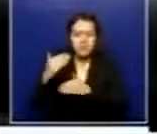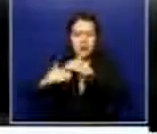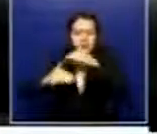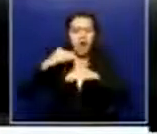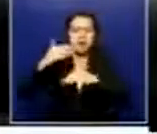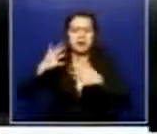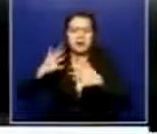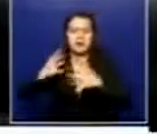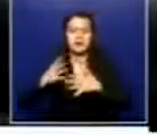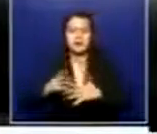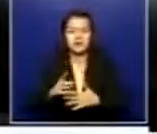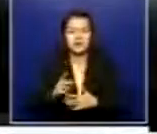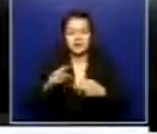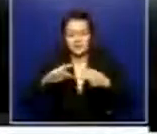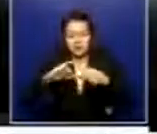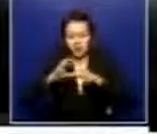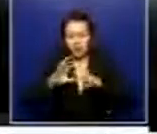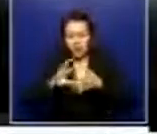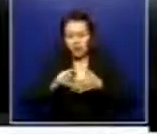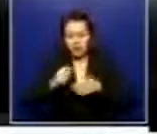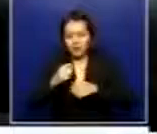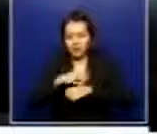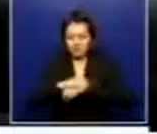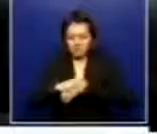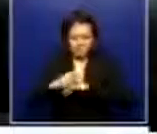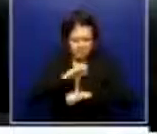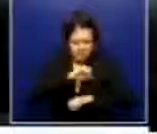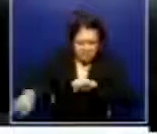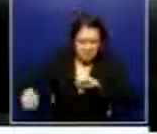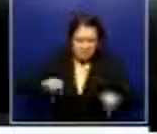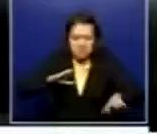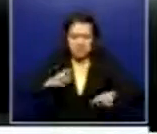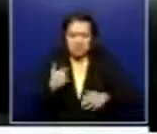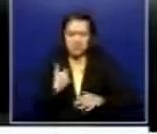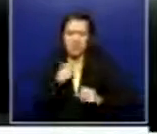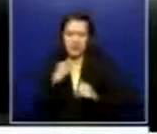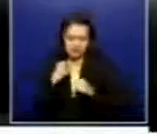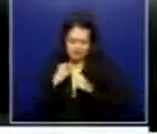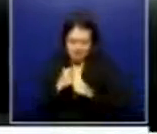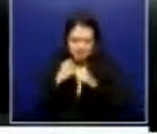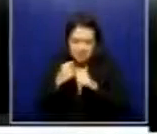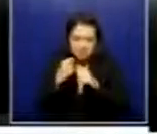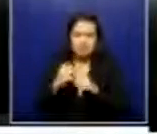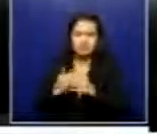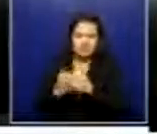ลดโซ่ตรวนการทำลายมือที่เหี่ยวแห้งนี้ก็คือความจำเป็น